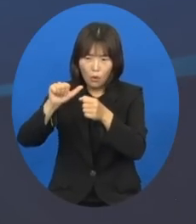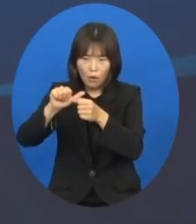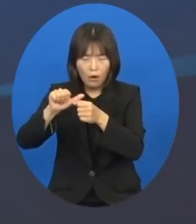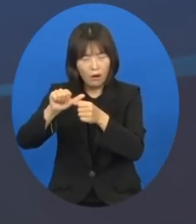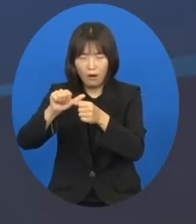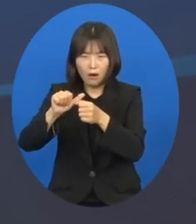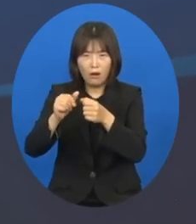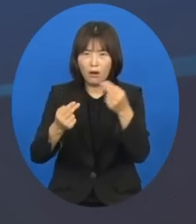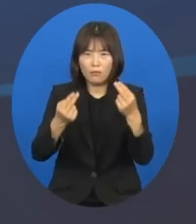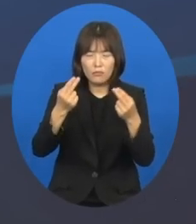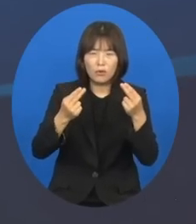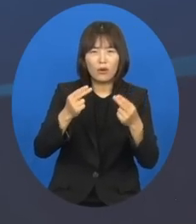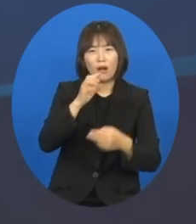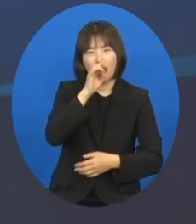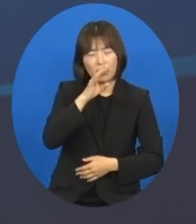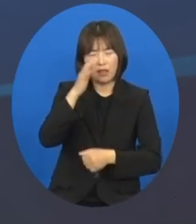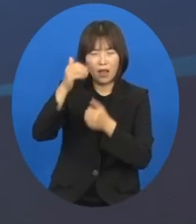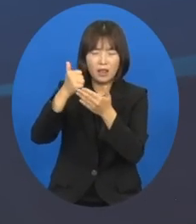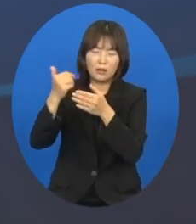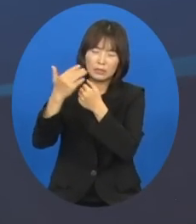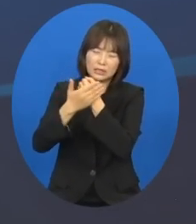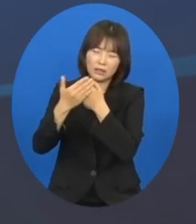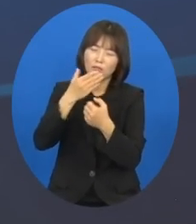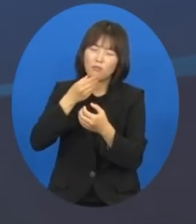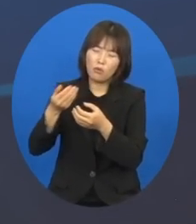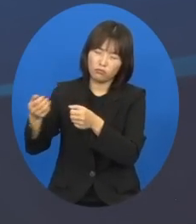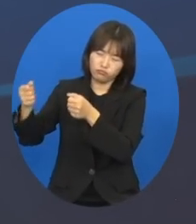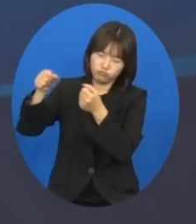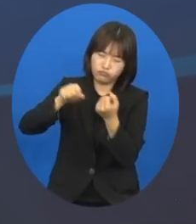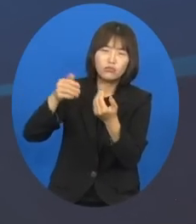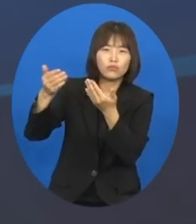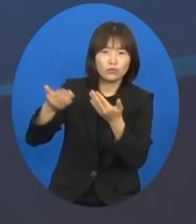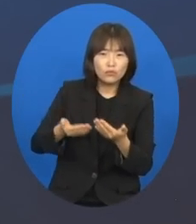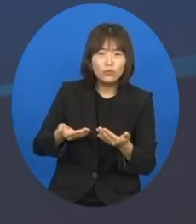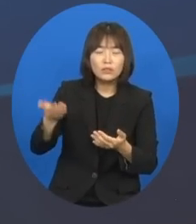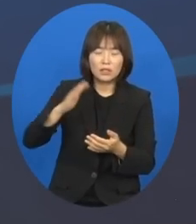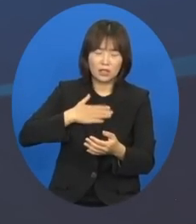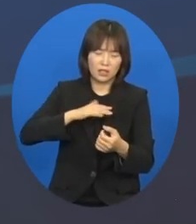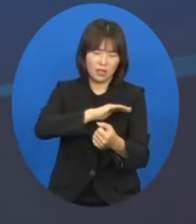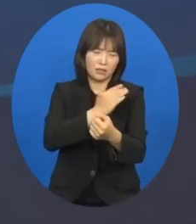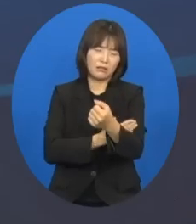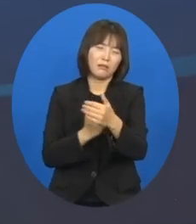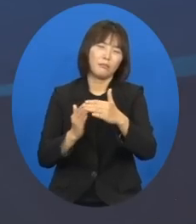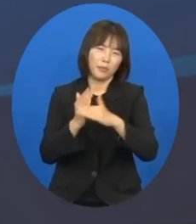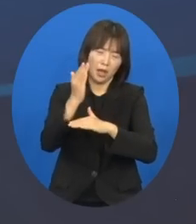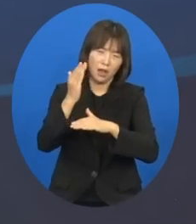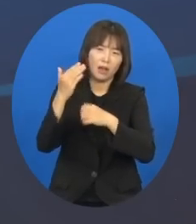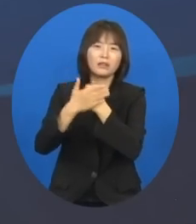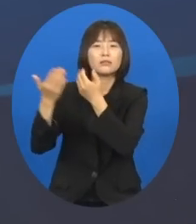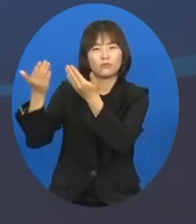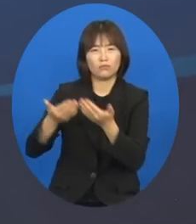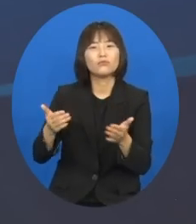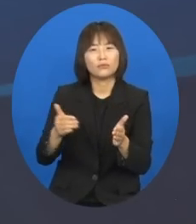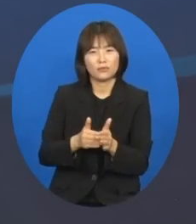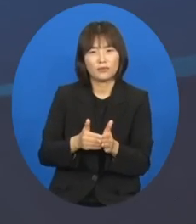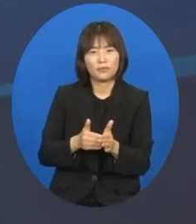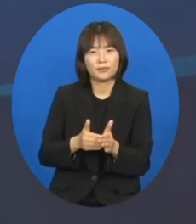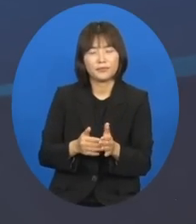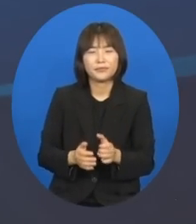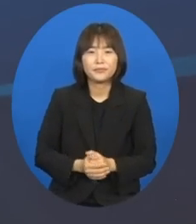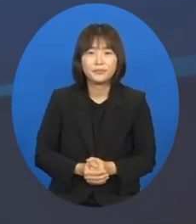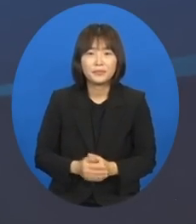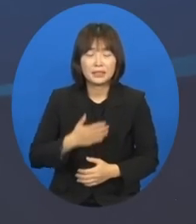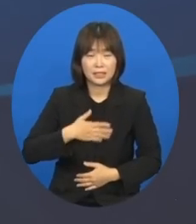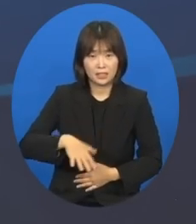하나님의 은혜와 복이 쏟아지고 있는데 언제나 저의 능력을 초월하는 거예요 그래서 제가